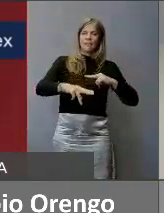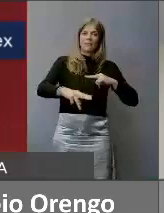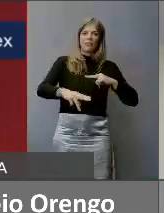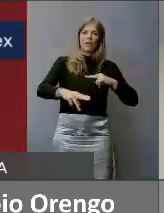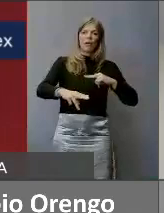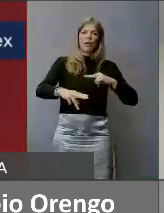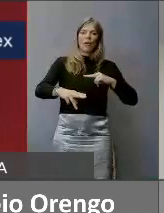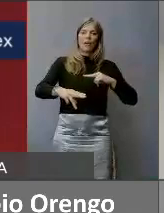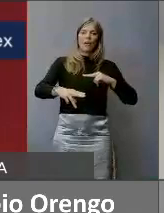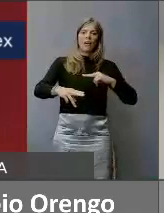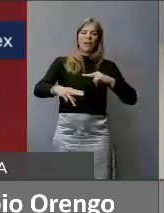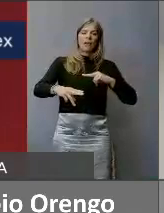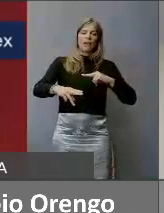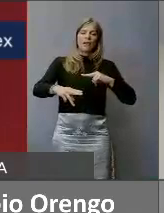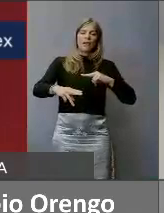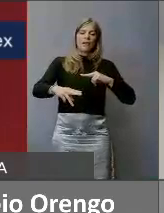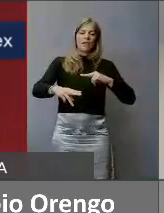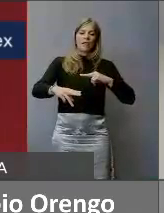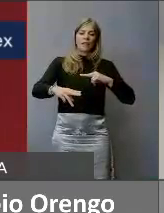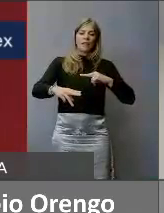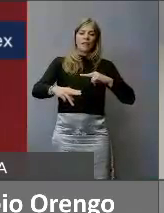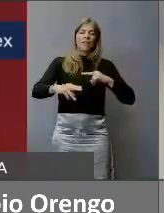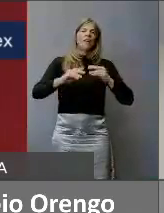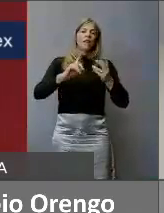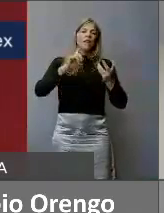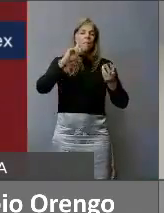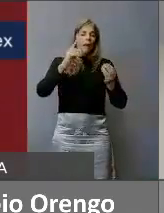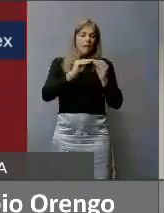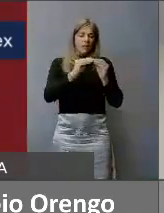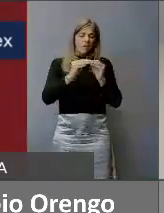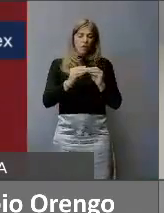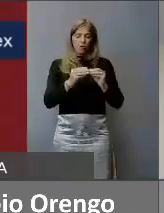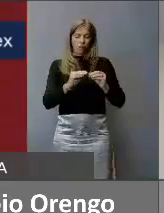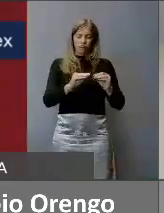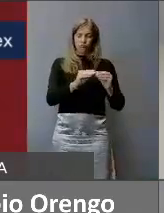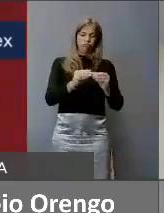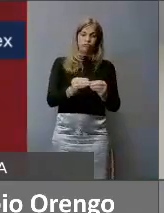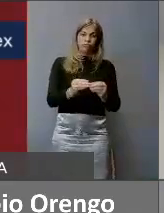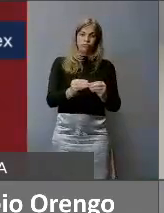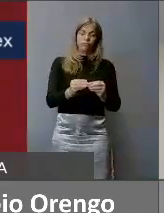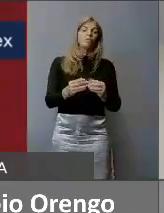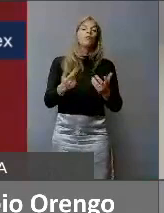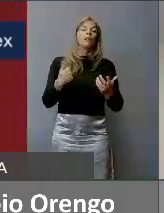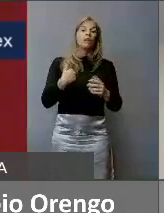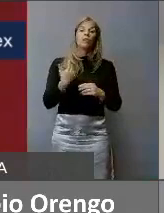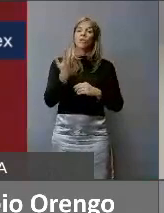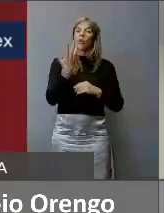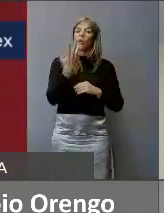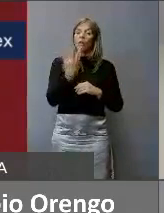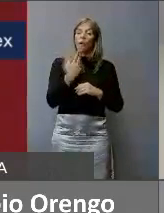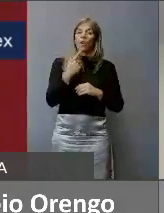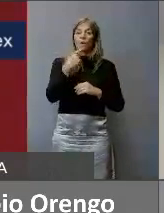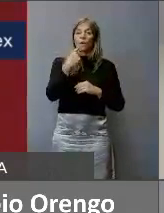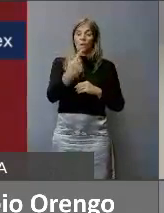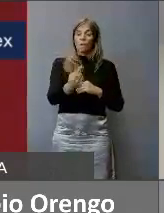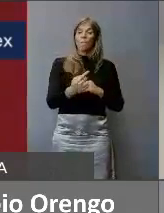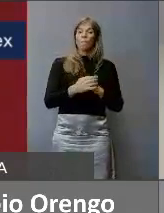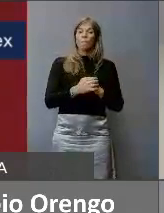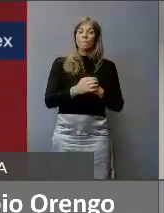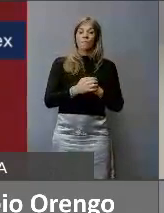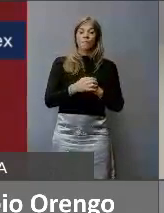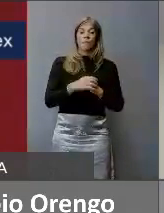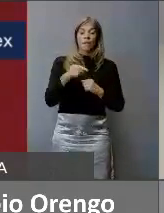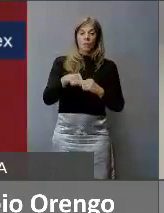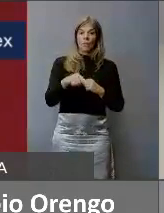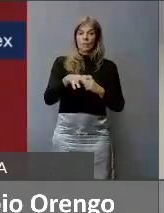mercato di riposare dove è oggi voglio anche ricordare come quella collocazione che oggi